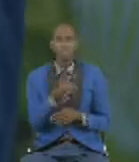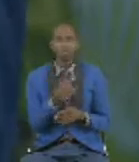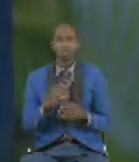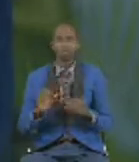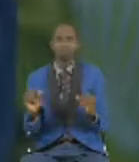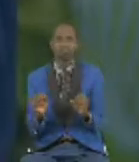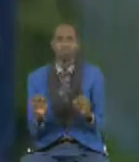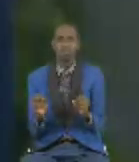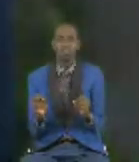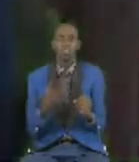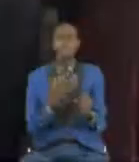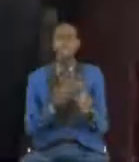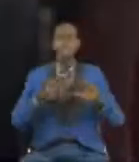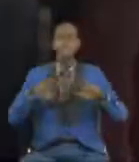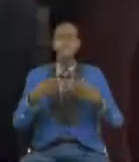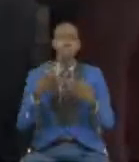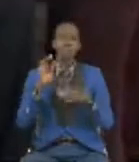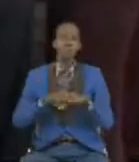et donne à tes serviteurs